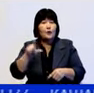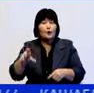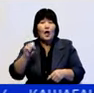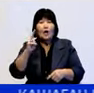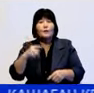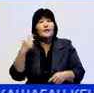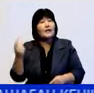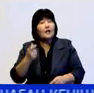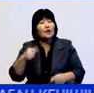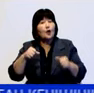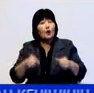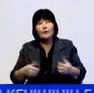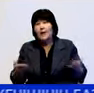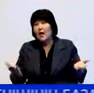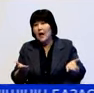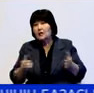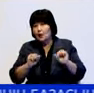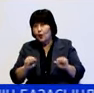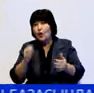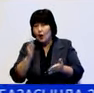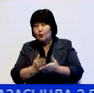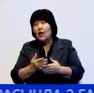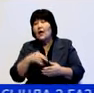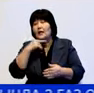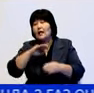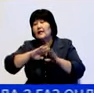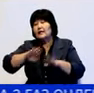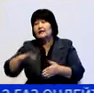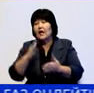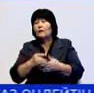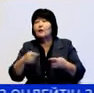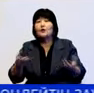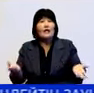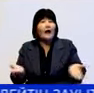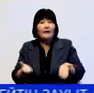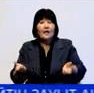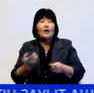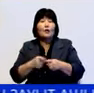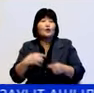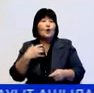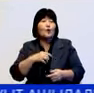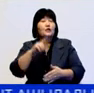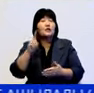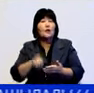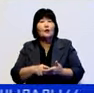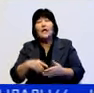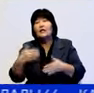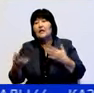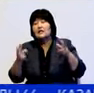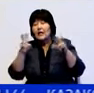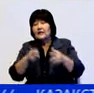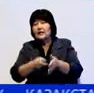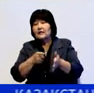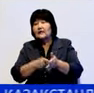әлеуметтік экономикалық құқықтары қаншалықты қорғалуда? Назардан тыс қалып отырған тұстары қандай? Міне осы өзекті сауалдарды жан-жақты